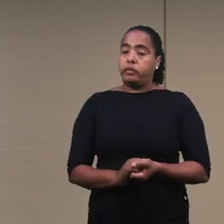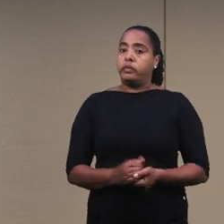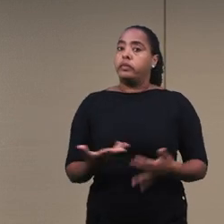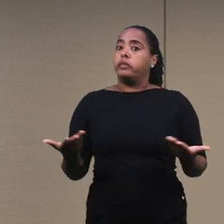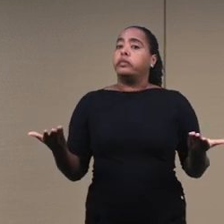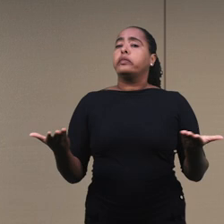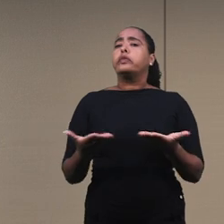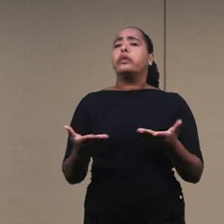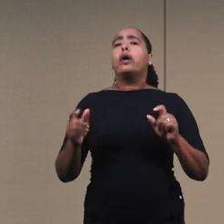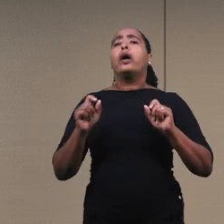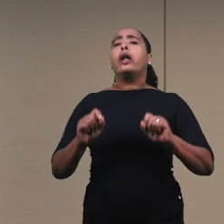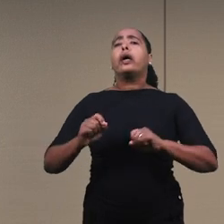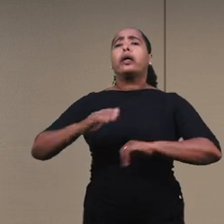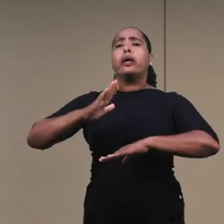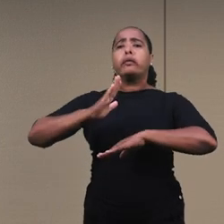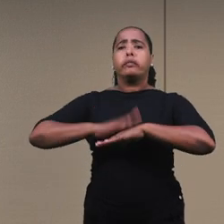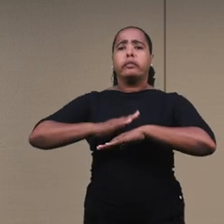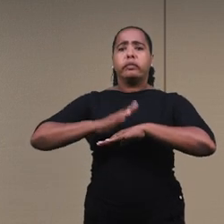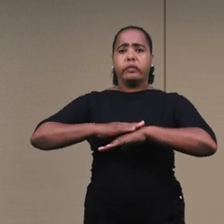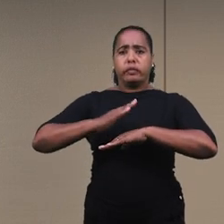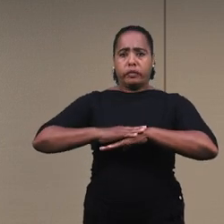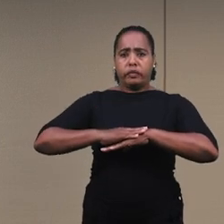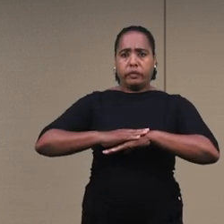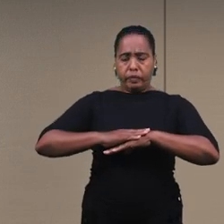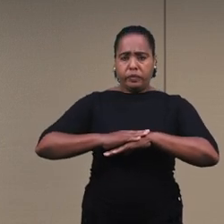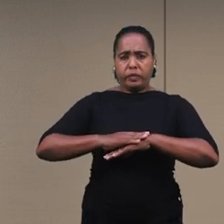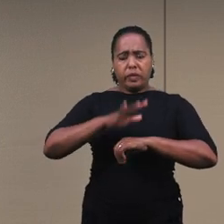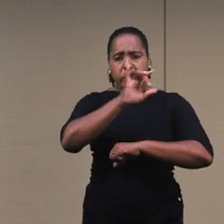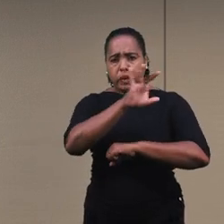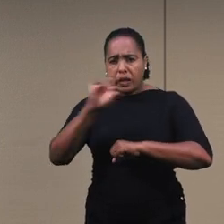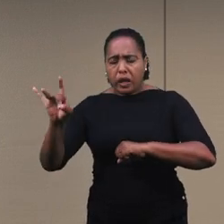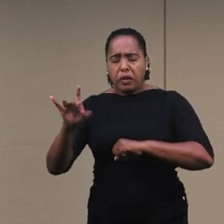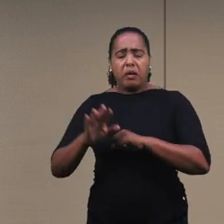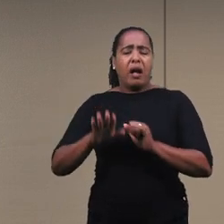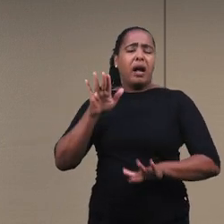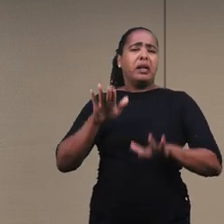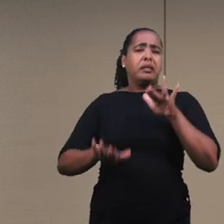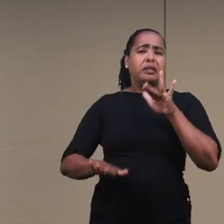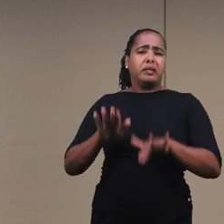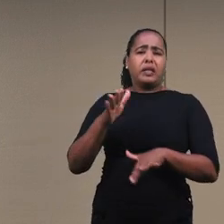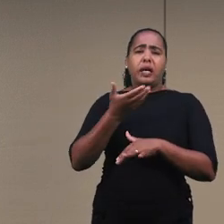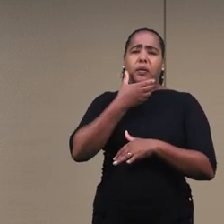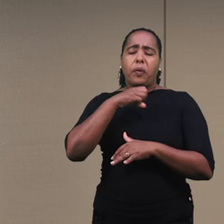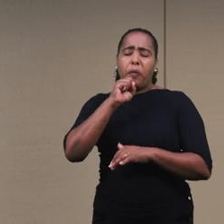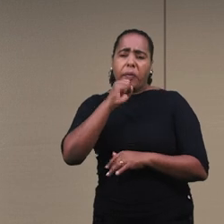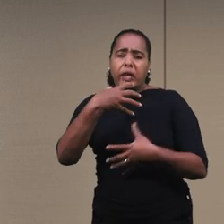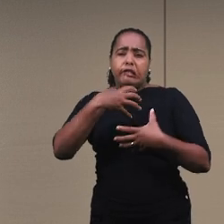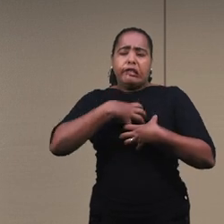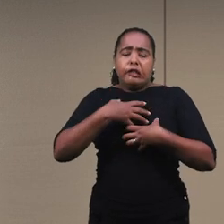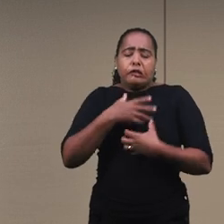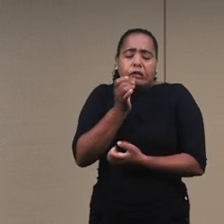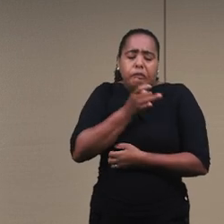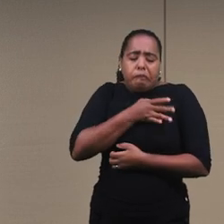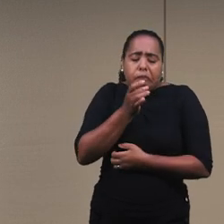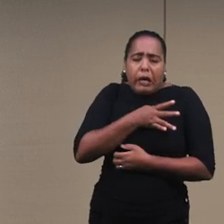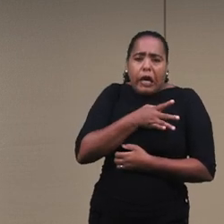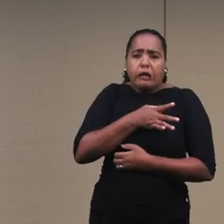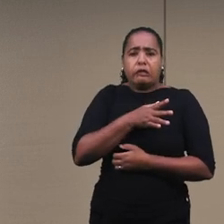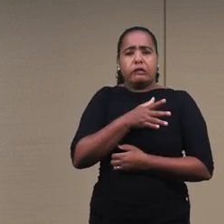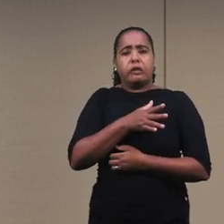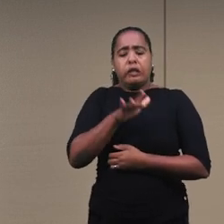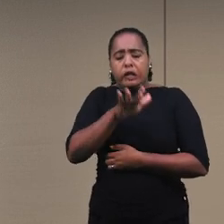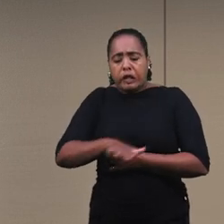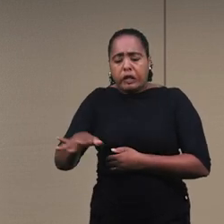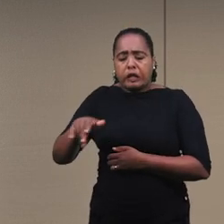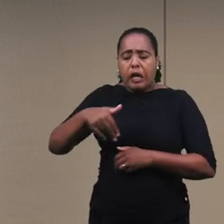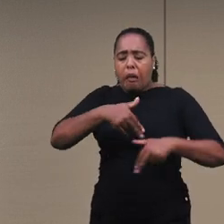nous sommes ici pour travailler l'autonomie. Donc les parents, ils ont peur que cet enfant vienne